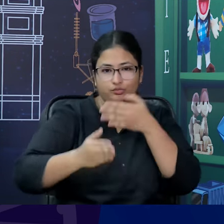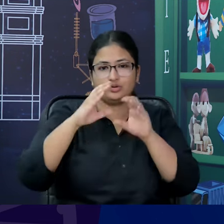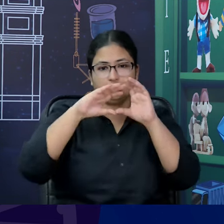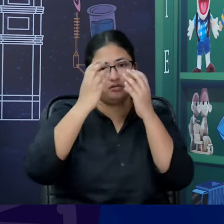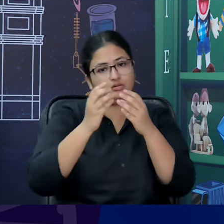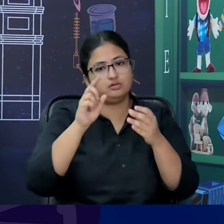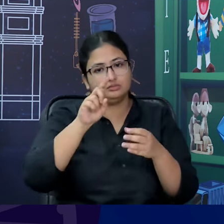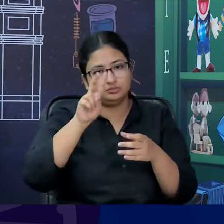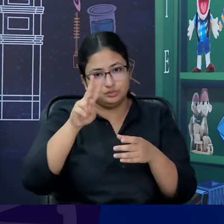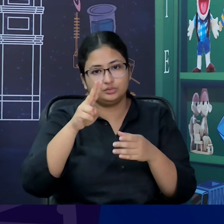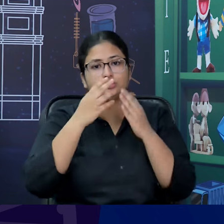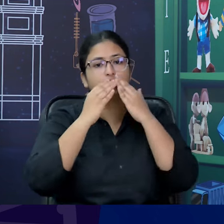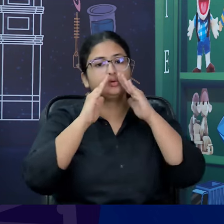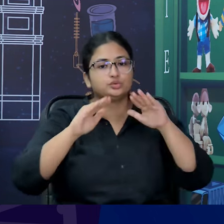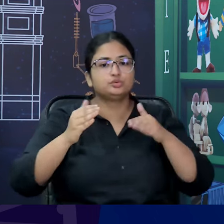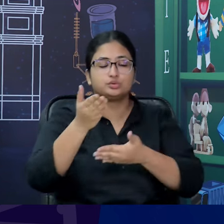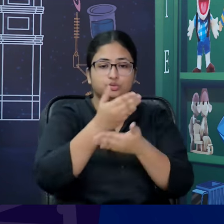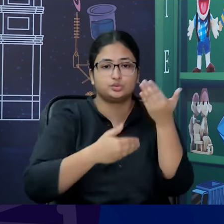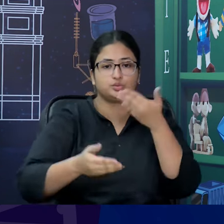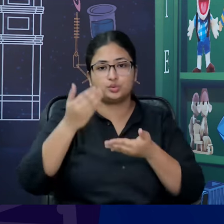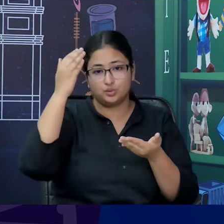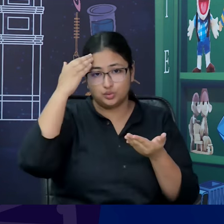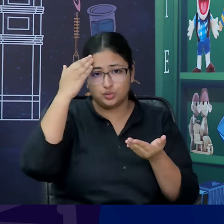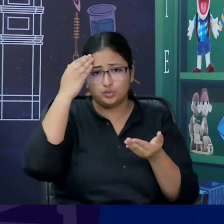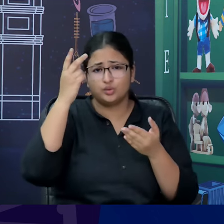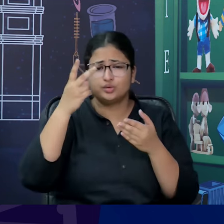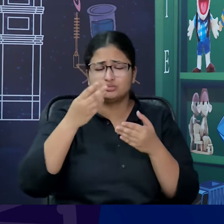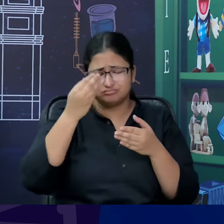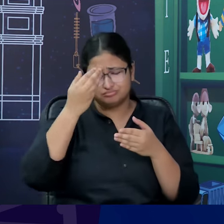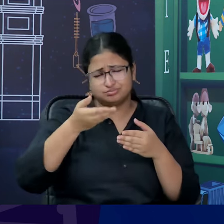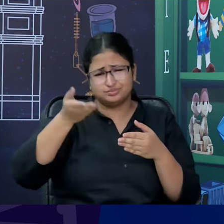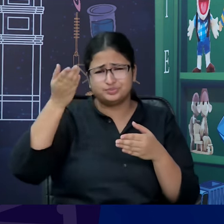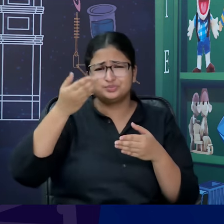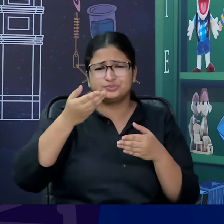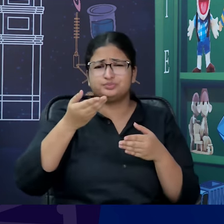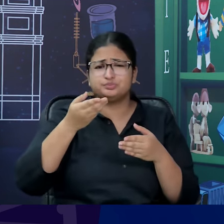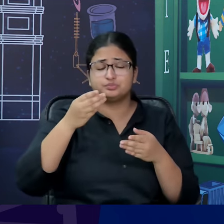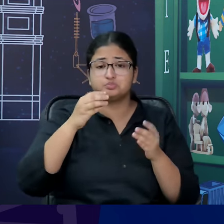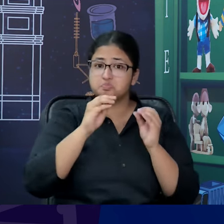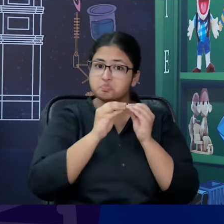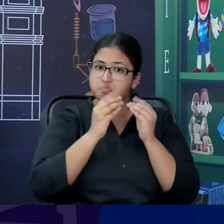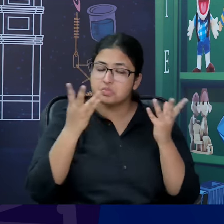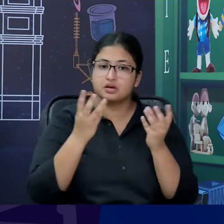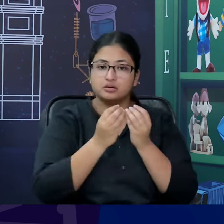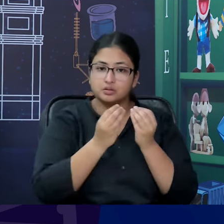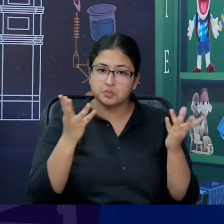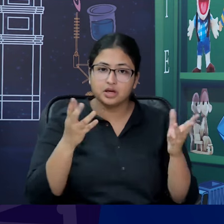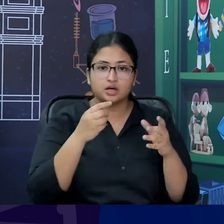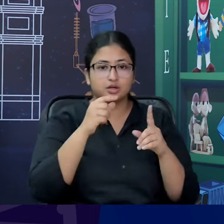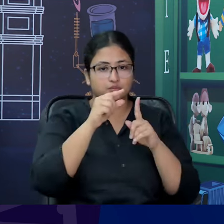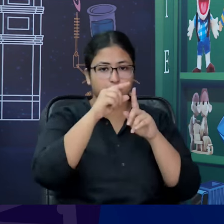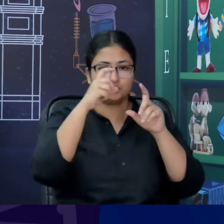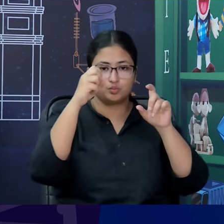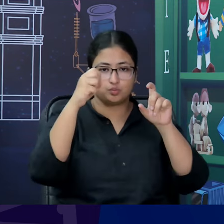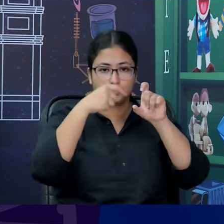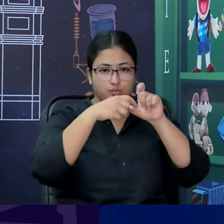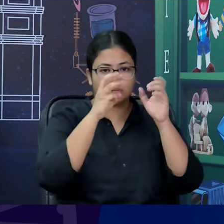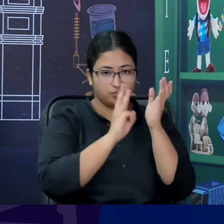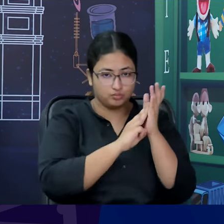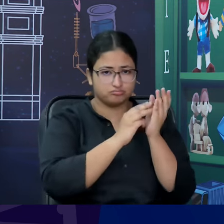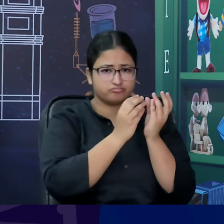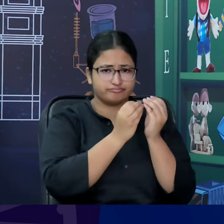हैं कि नाथ संप्रदाय और सिद्ध संप्रदाय यह सब इनमें जो कवि कवि के रूप में ही इन्होंने अपनी